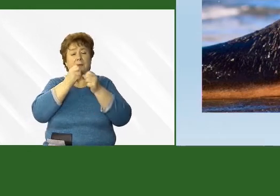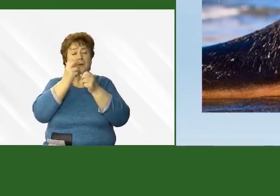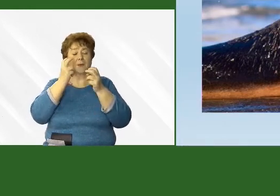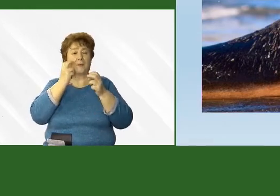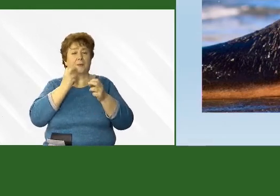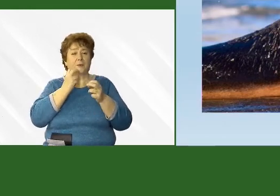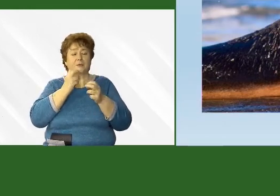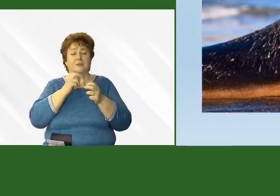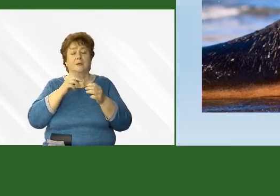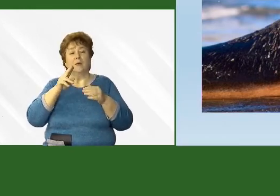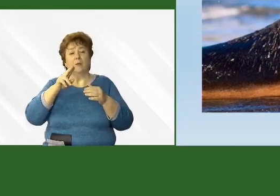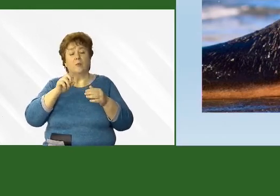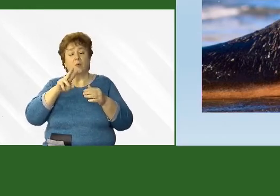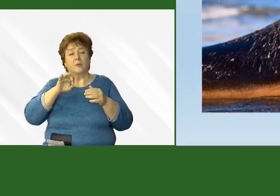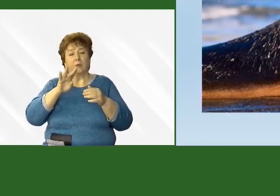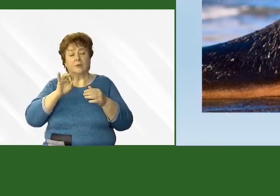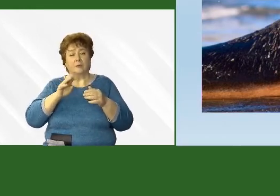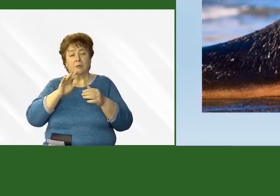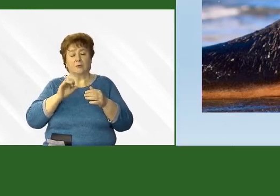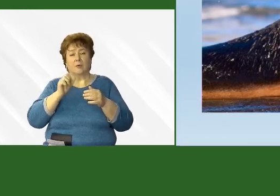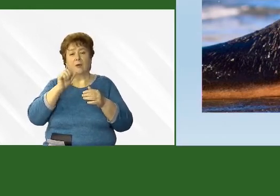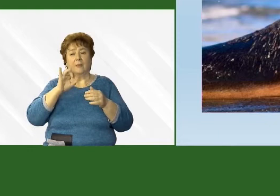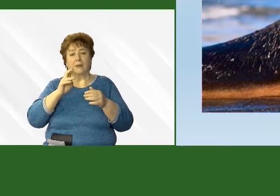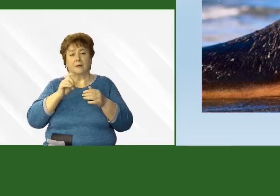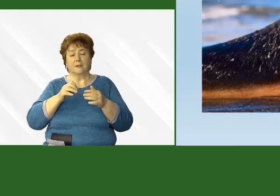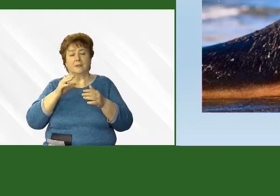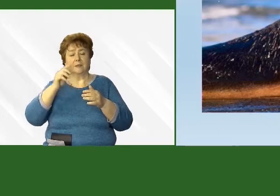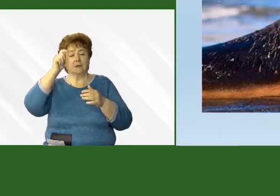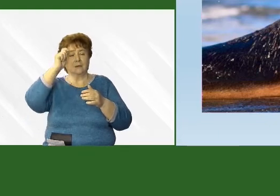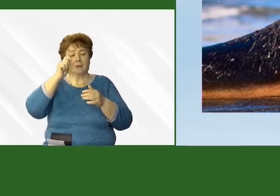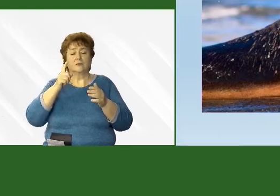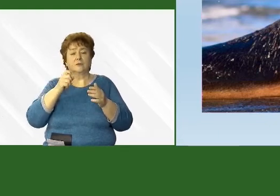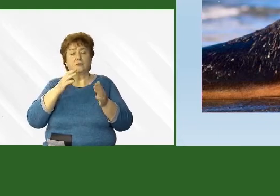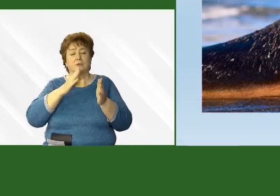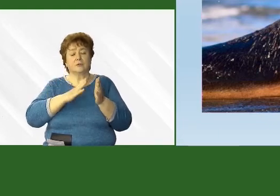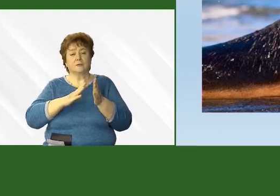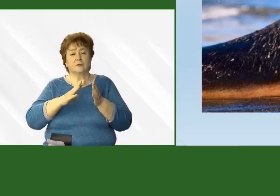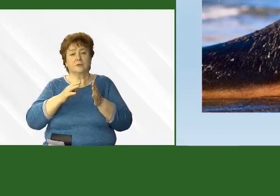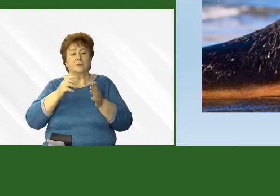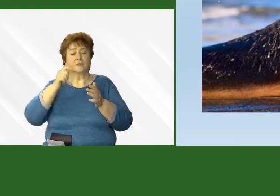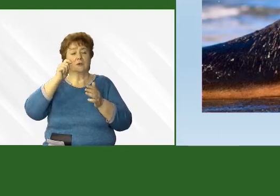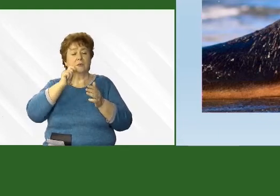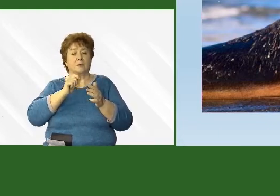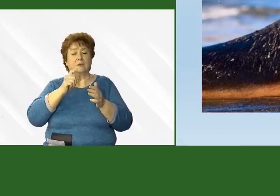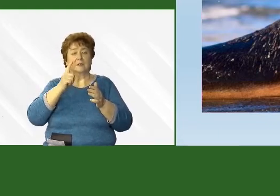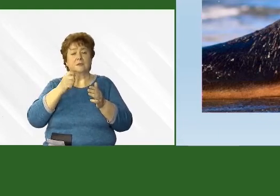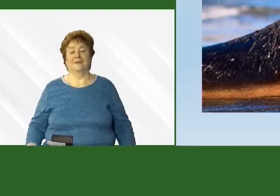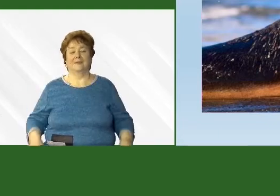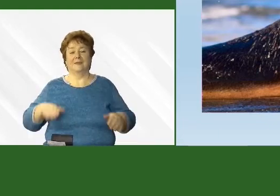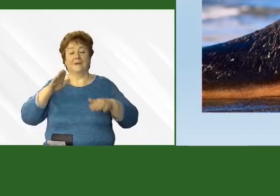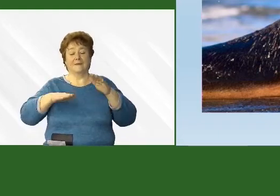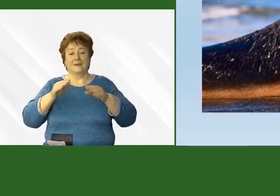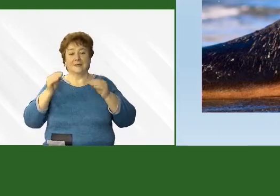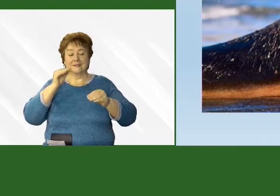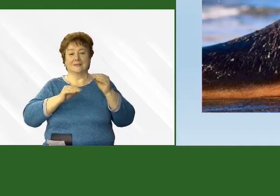по периметру Антарктики. Самцы достигают длины до 190 сантиметров, самки – до 130 сантиметров.